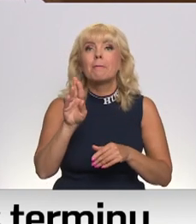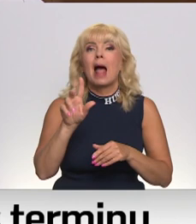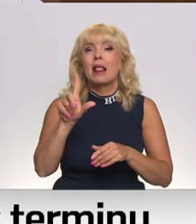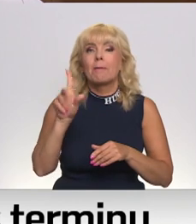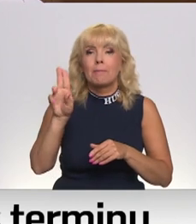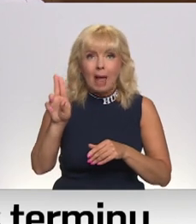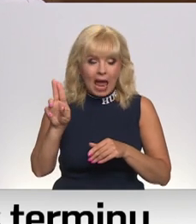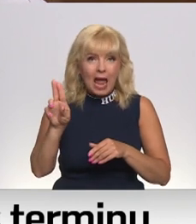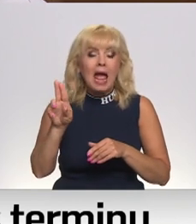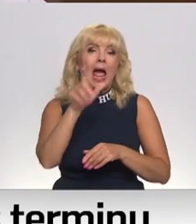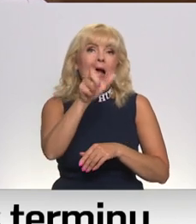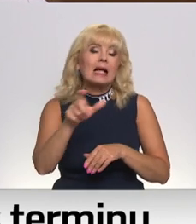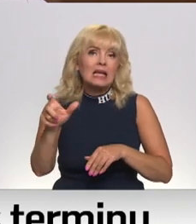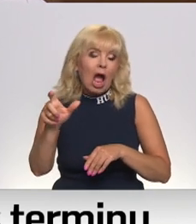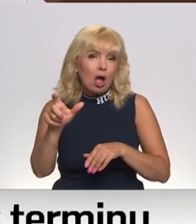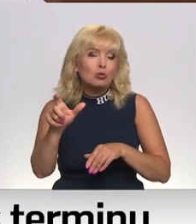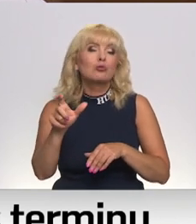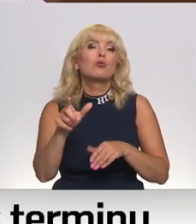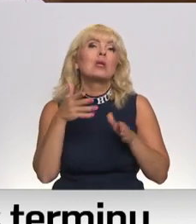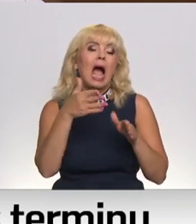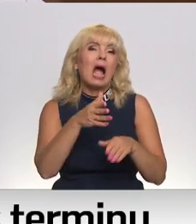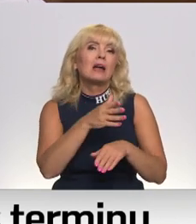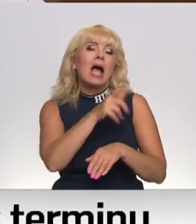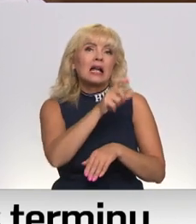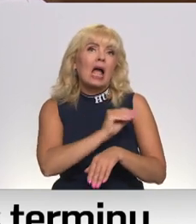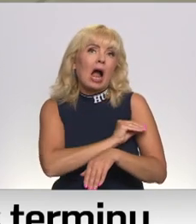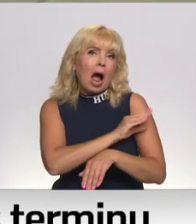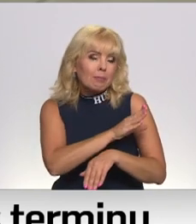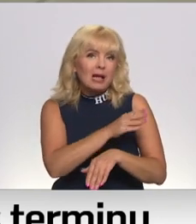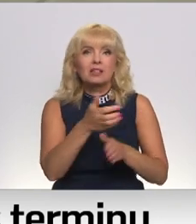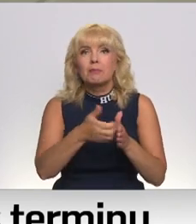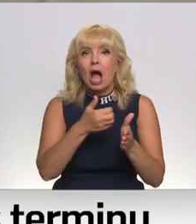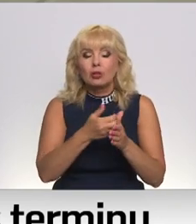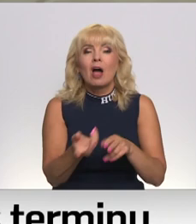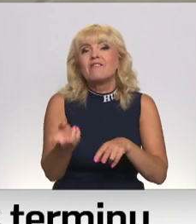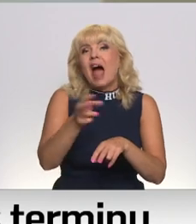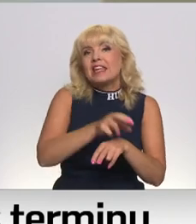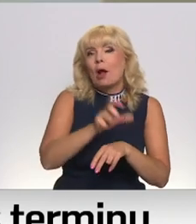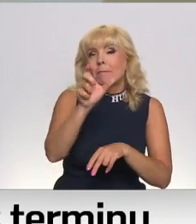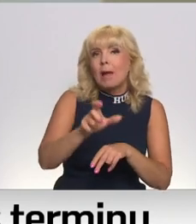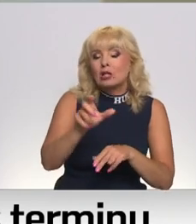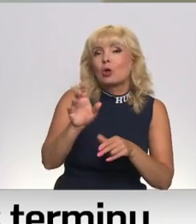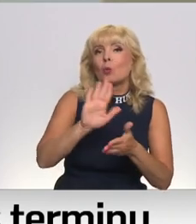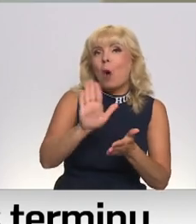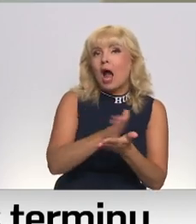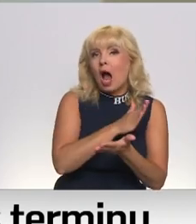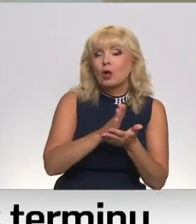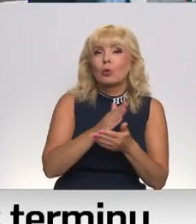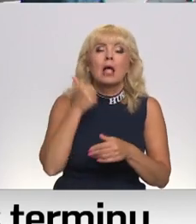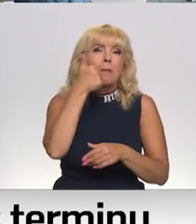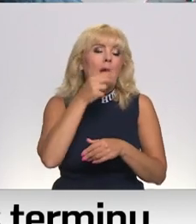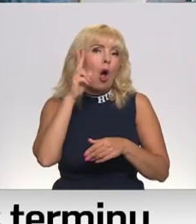klientu apkalpošanas kapacitāti, gan personu iespēju ierasties un nofermēt personu apliecinošu dokumentu.